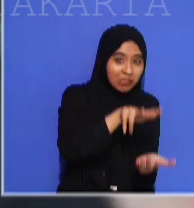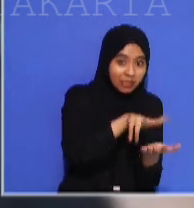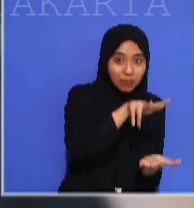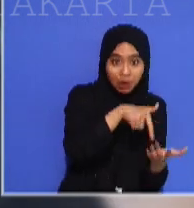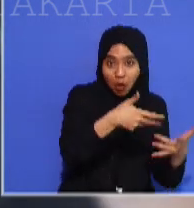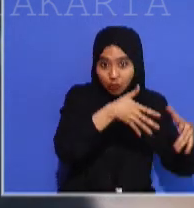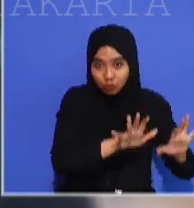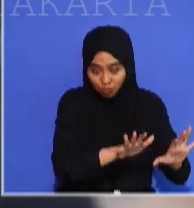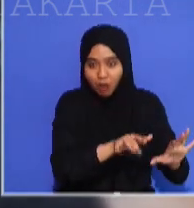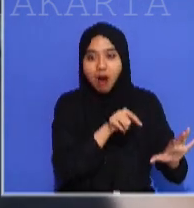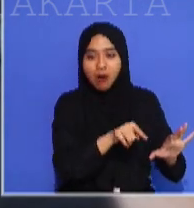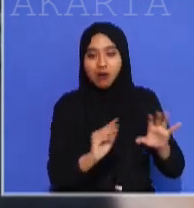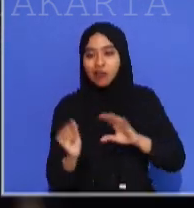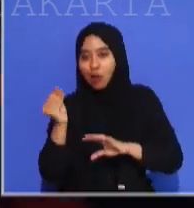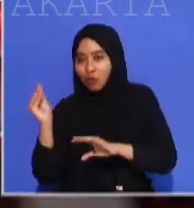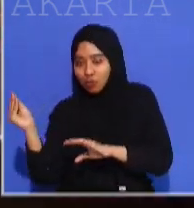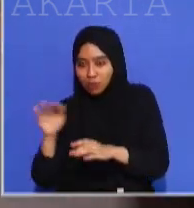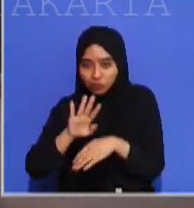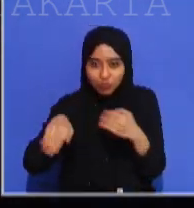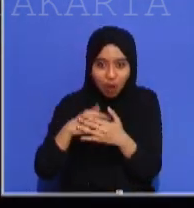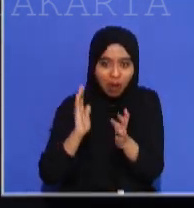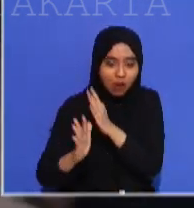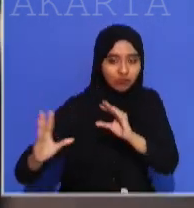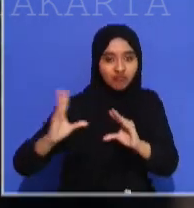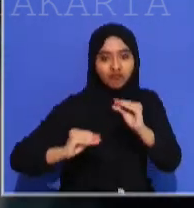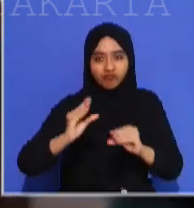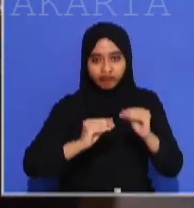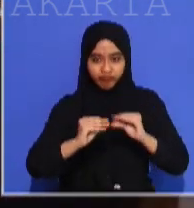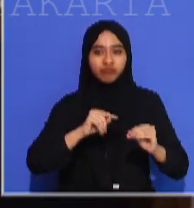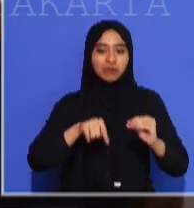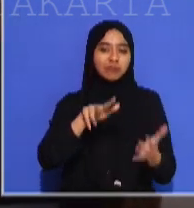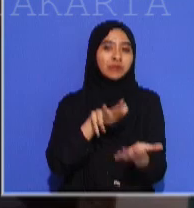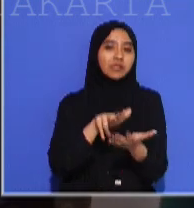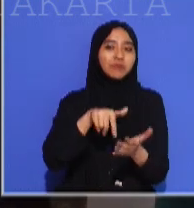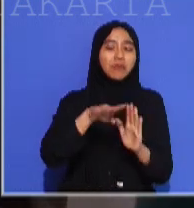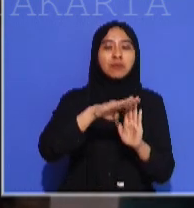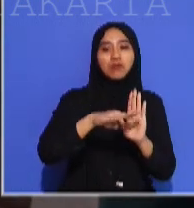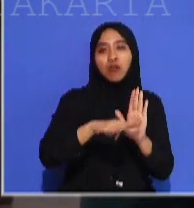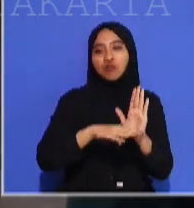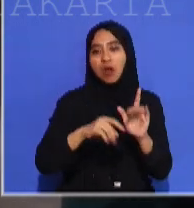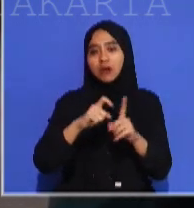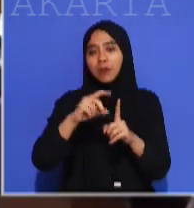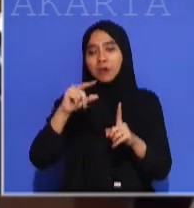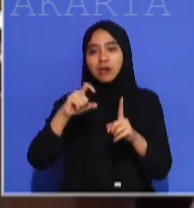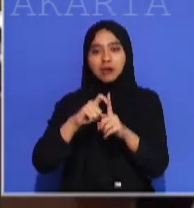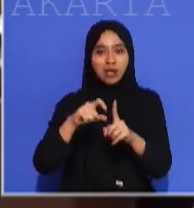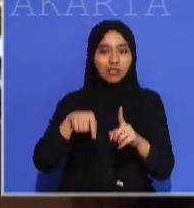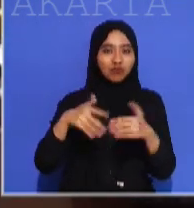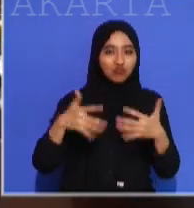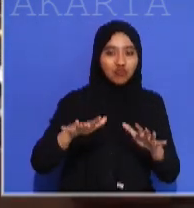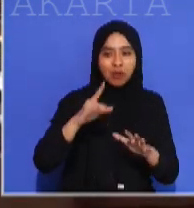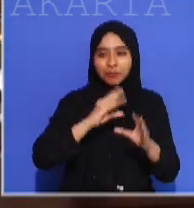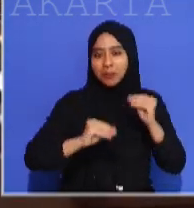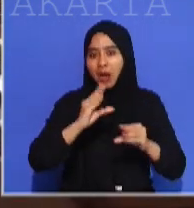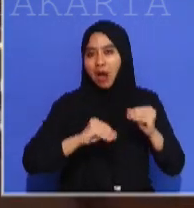DIY, pimpinan Dewan akan segera mengadakan rapat paripurna untuk penetapan tata tertib DPRD DIY yang sudah dibahas sejak dipimpin